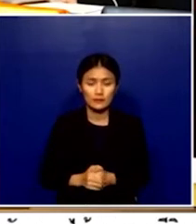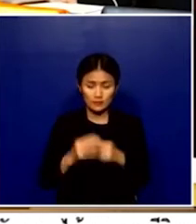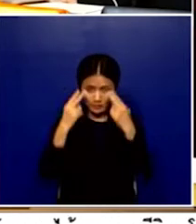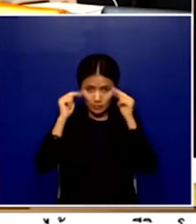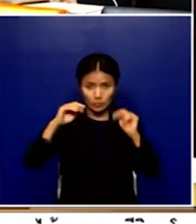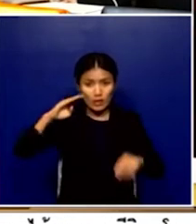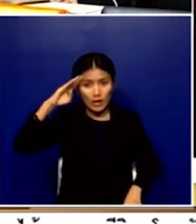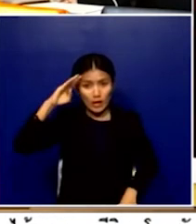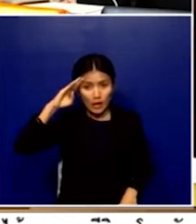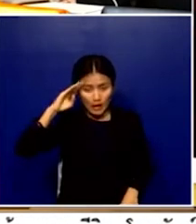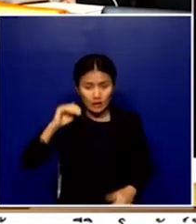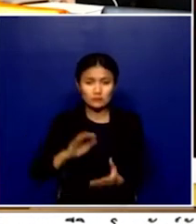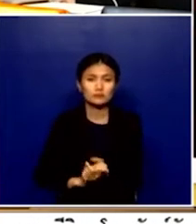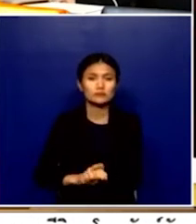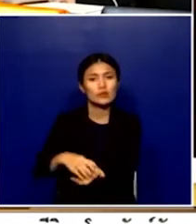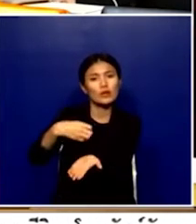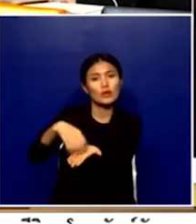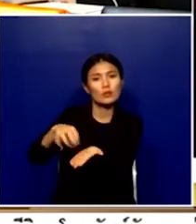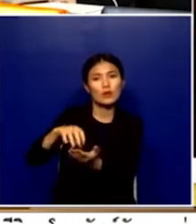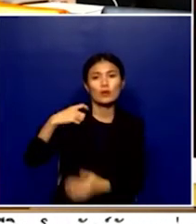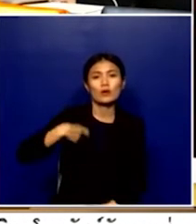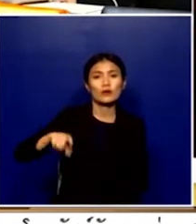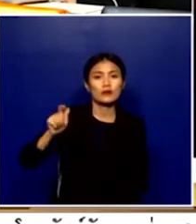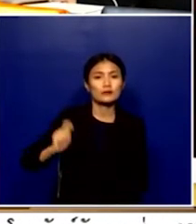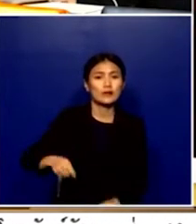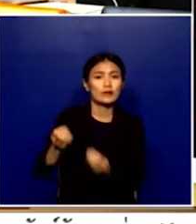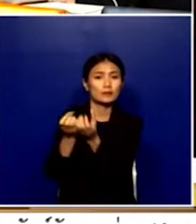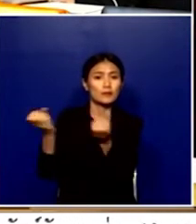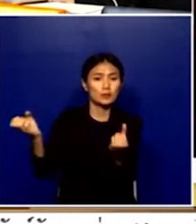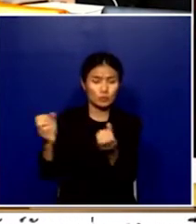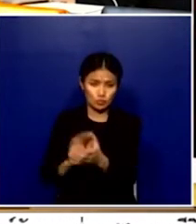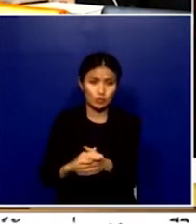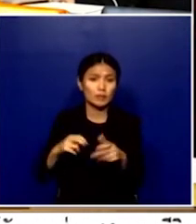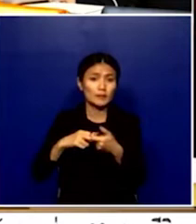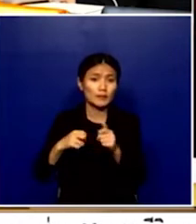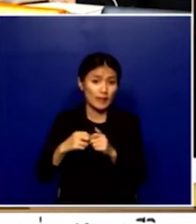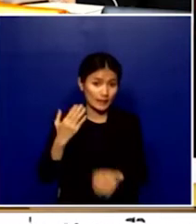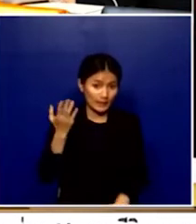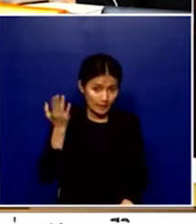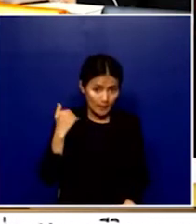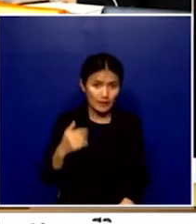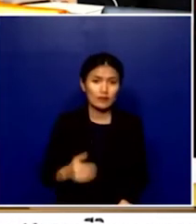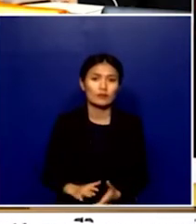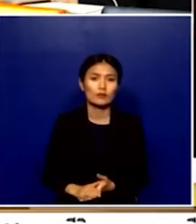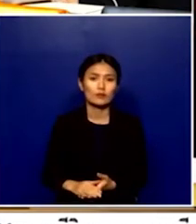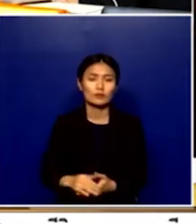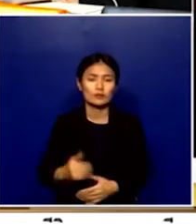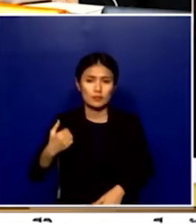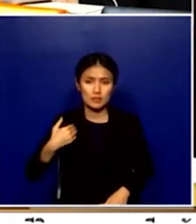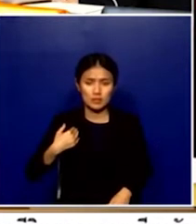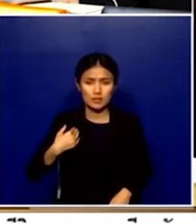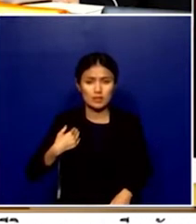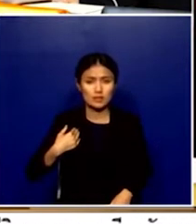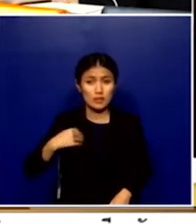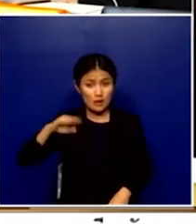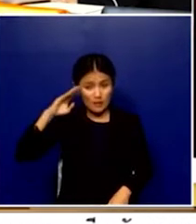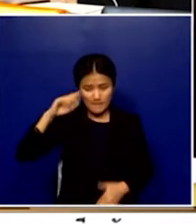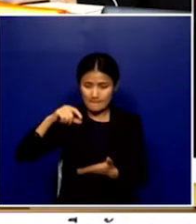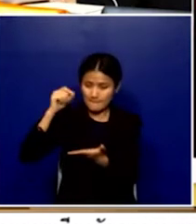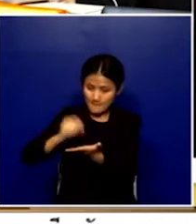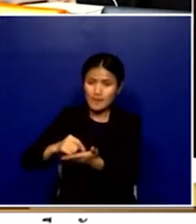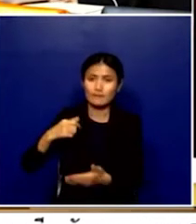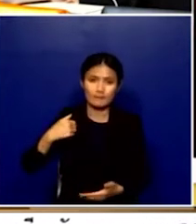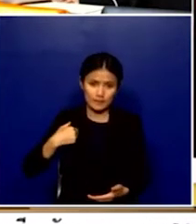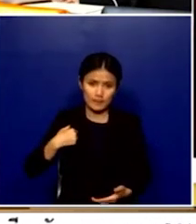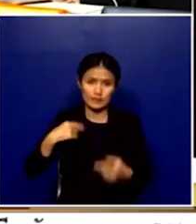ยุตจโอชาziทให้การต่อสาร Ro time forีไลเซ pissedของผลเอกประยุตจันโอชาois ş